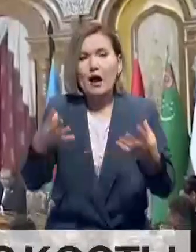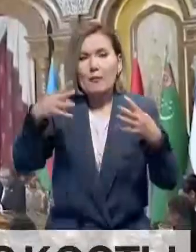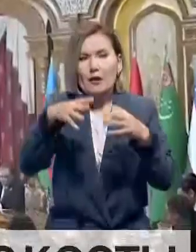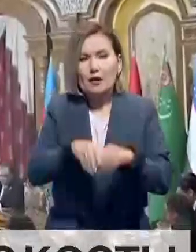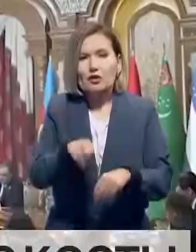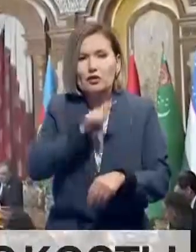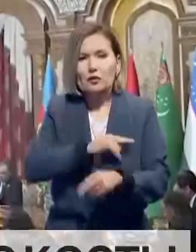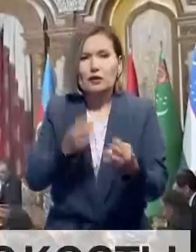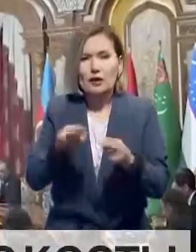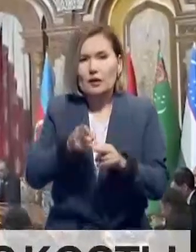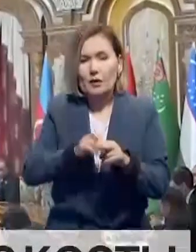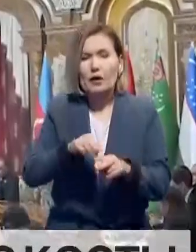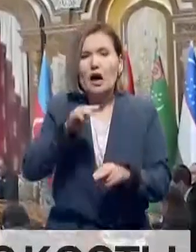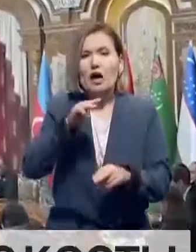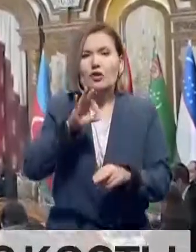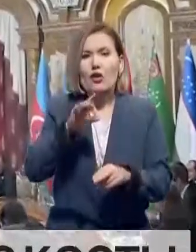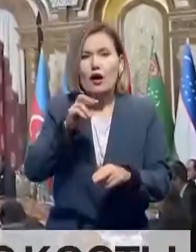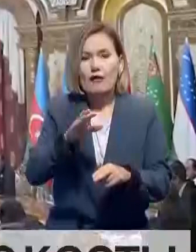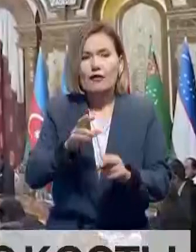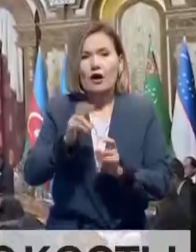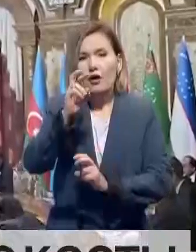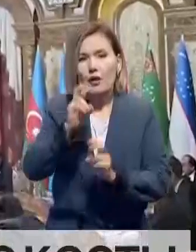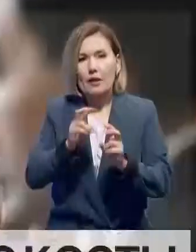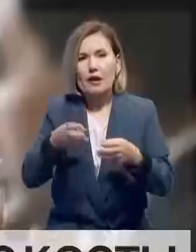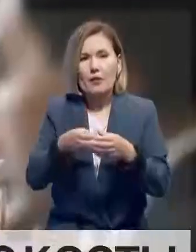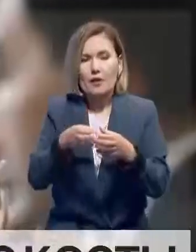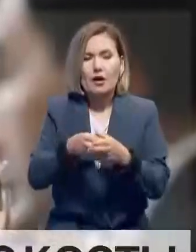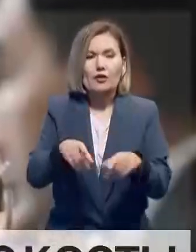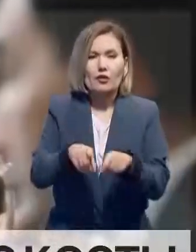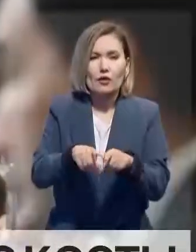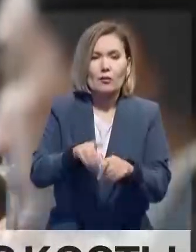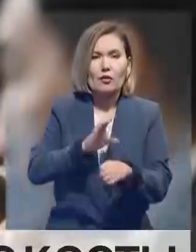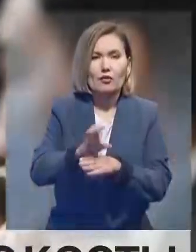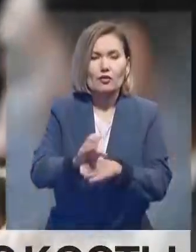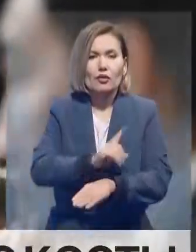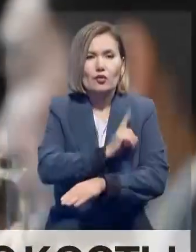біріктірмей болмайды. Сондықтан Қасым-Жомарт Тоқаев өнеркәсіптік кооперация құруды ұсынды.